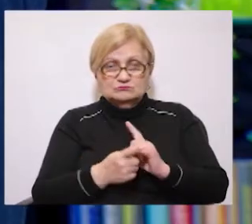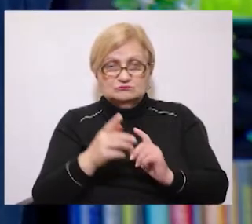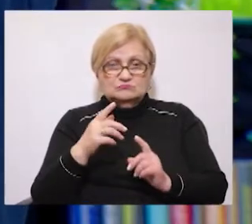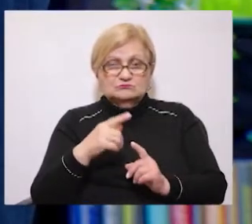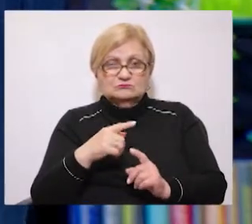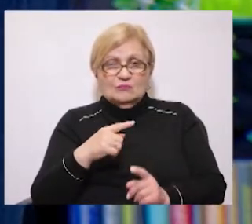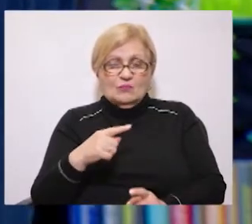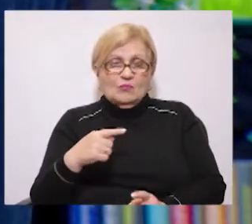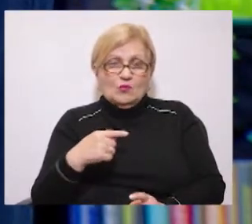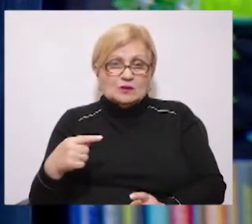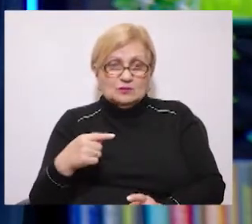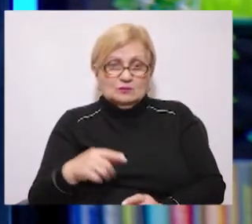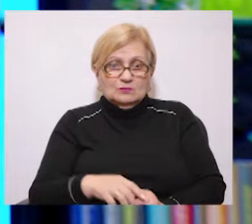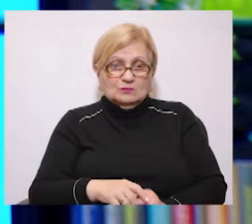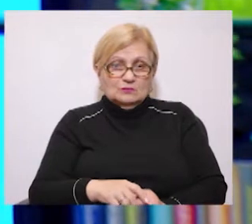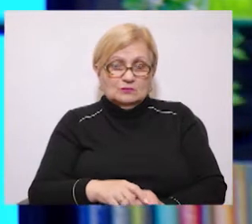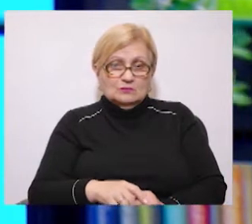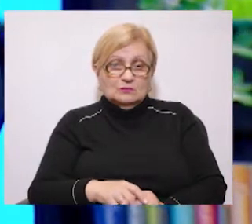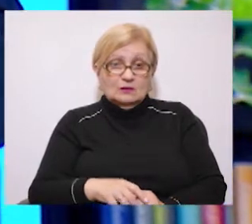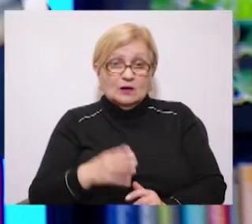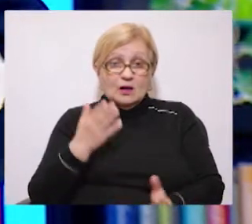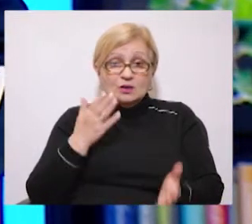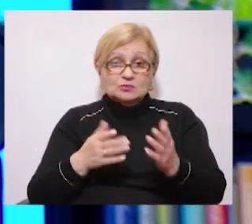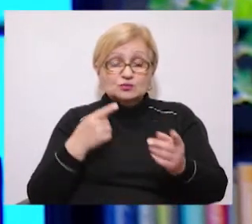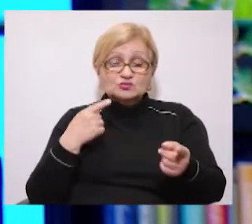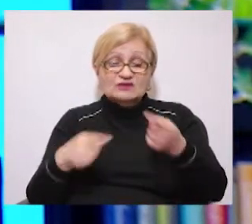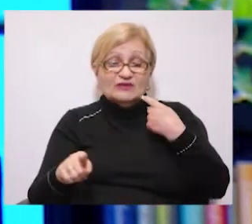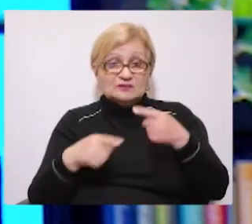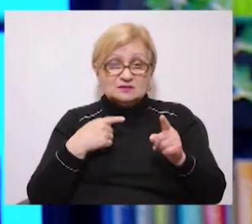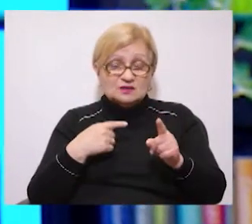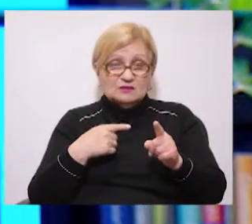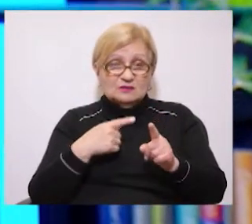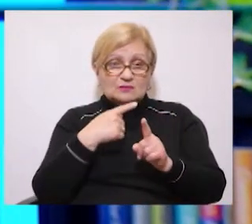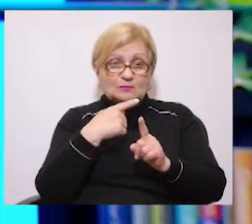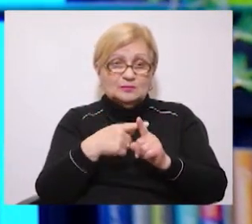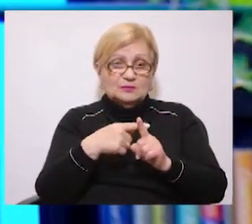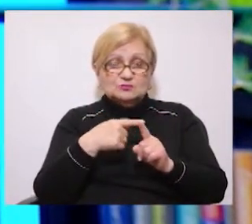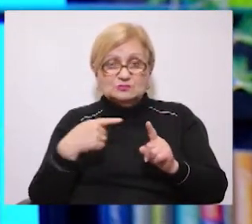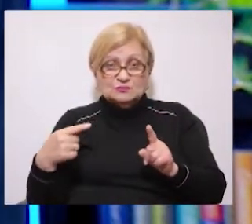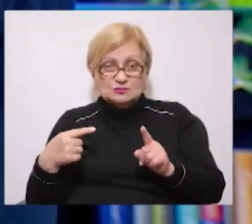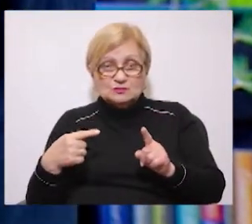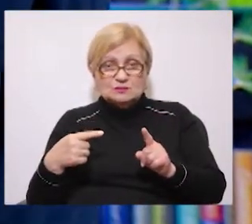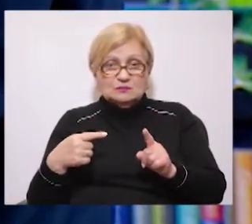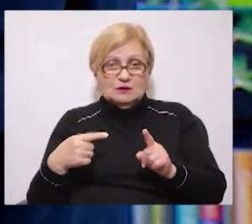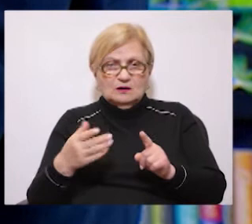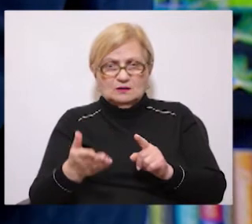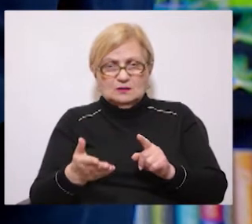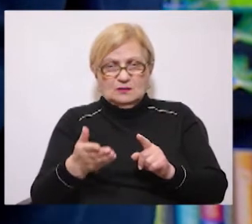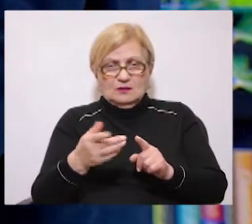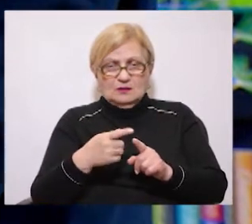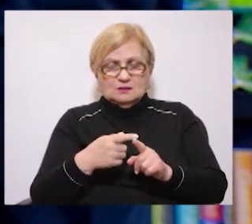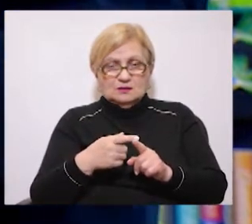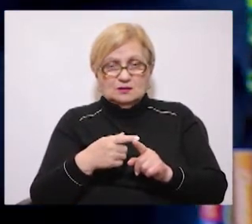ნამრავლი არის უარყოფითი. და თუ სხვადასხვა ნიშნები აქვთ, ნამრავლი არის უარყოფითი. ნამრავლი არის უკაცრავად